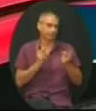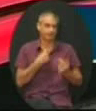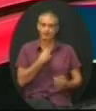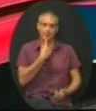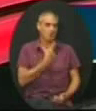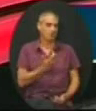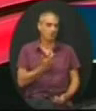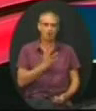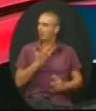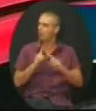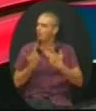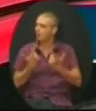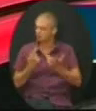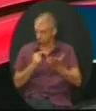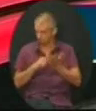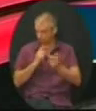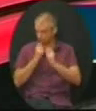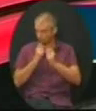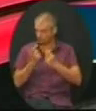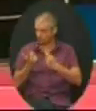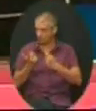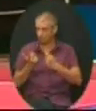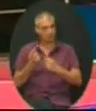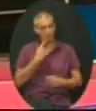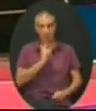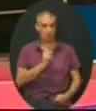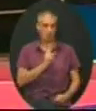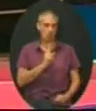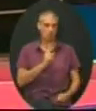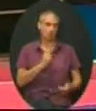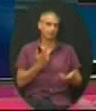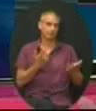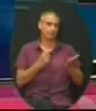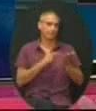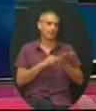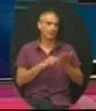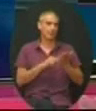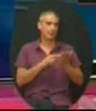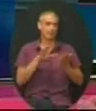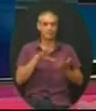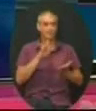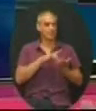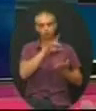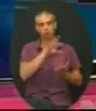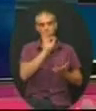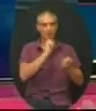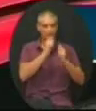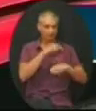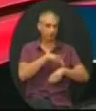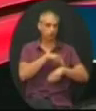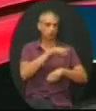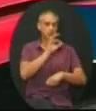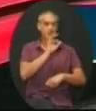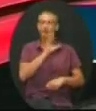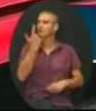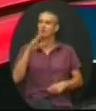לומר, למה מוזר? בגלל שהוא התראיין, מה? לא, בגלל הבמה שהוא בחר ובגלל השעה שהוא בחר.